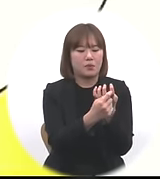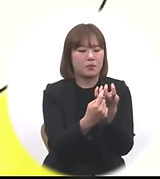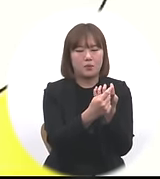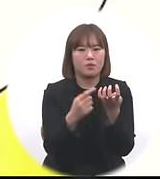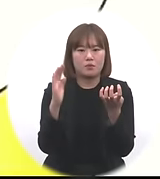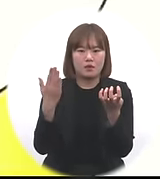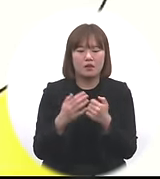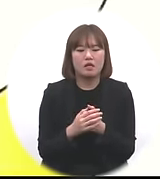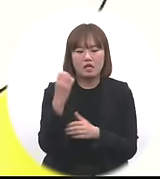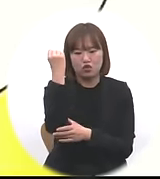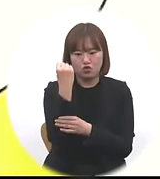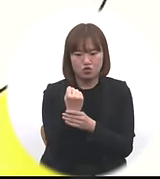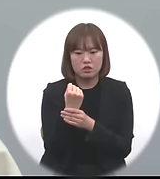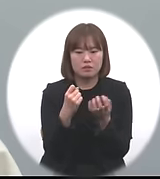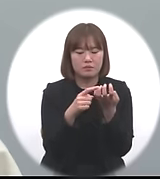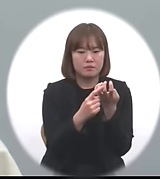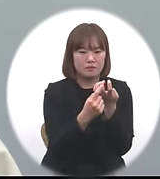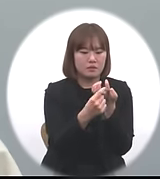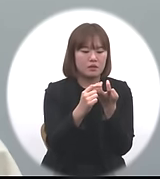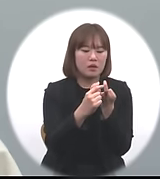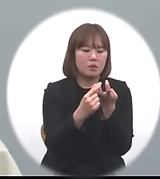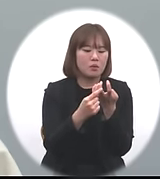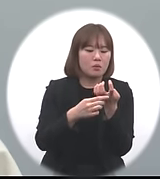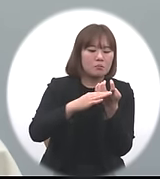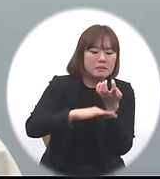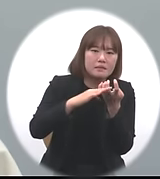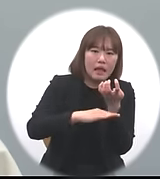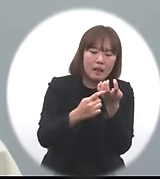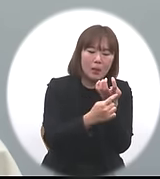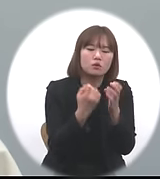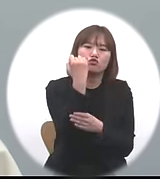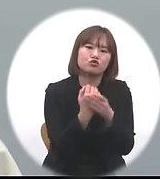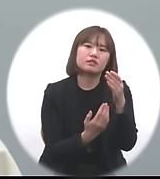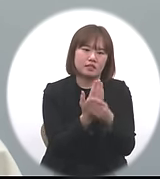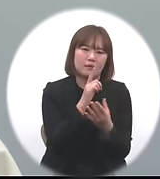닦인답니다. 충치가 생기는 자리는 그 접촉면 바로 밑에 쪽에서 생기는 거예요.